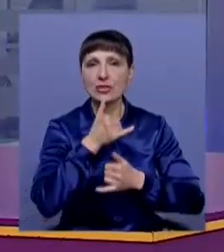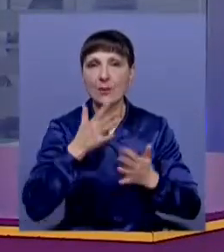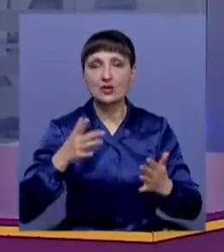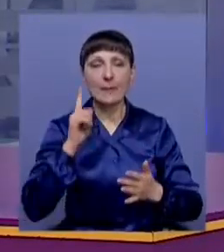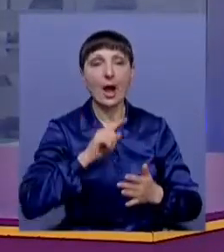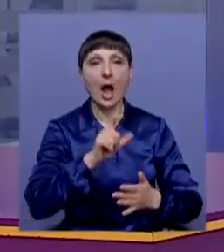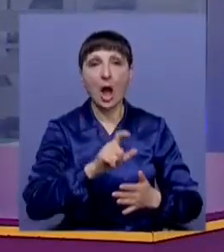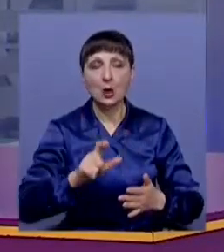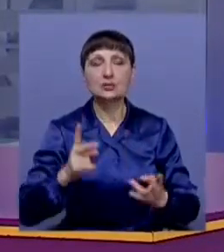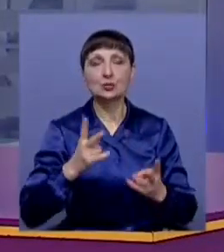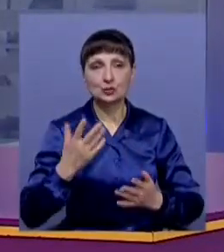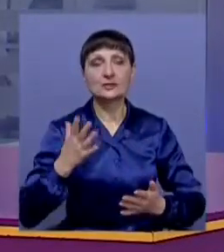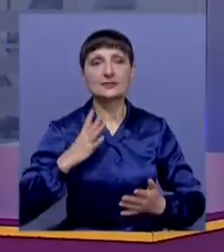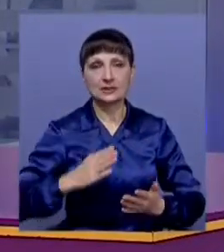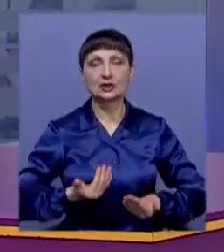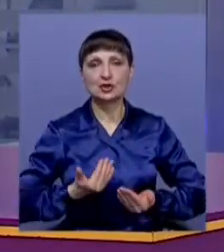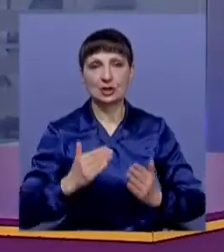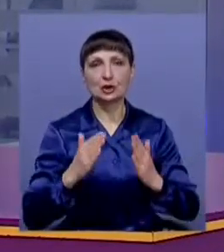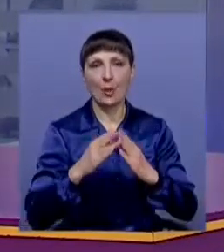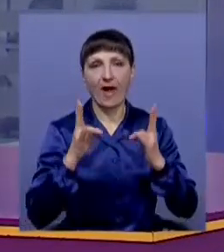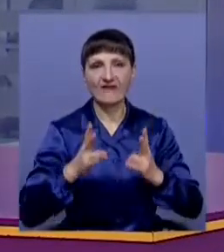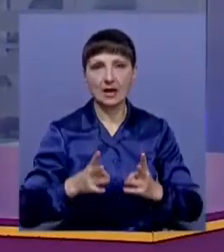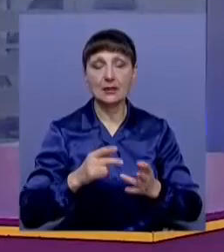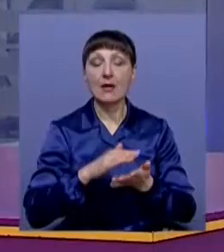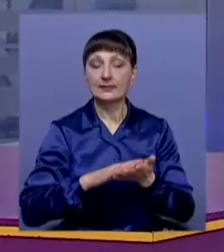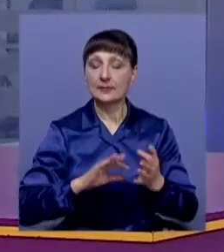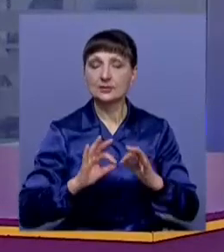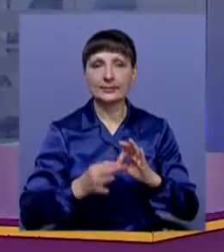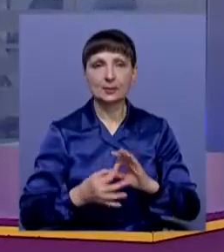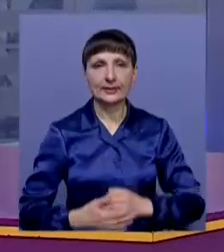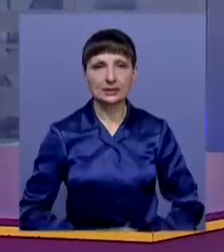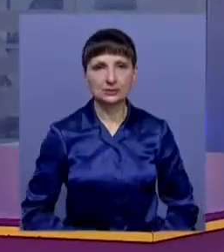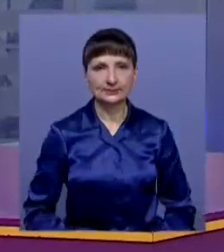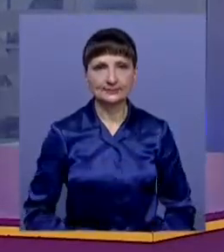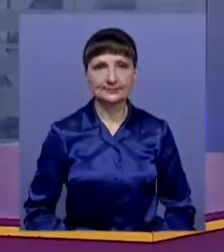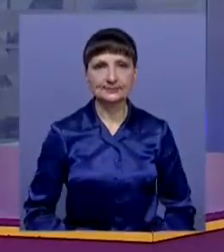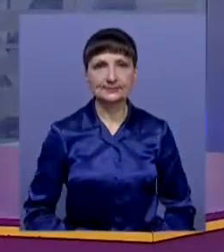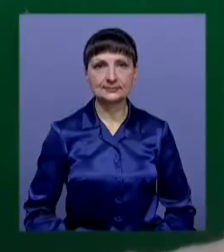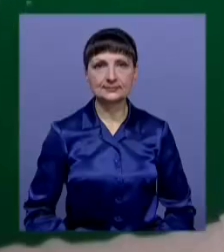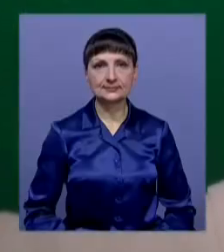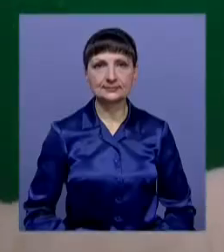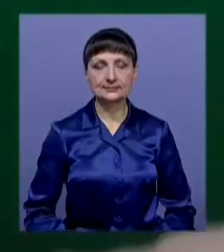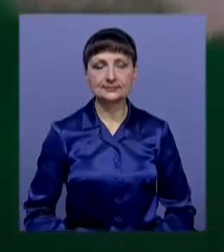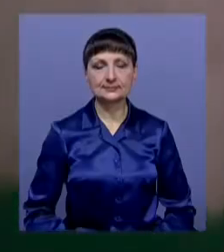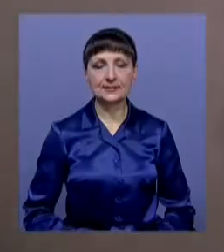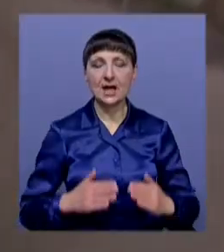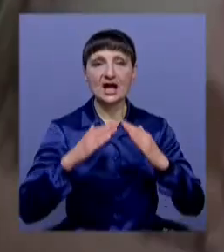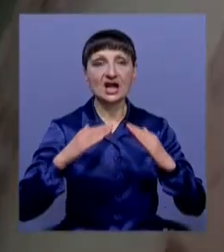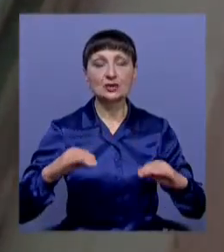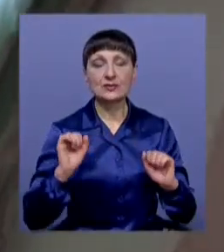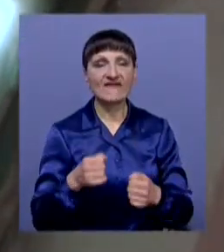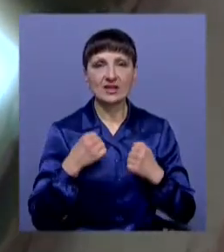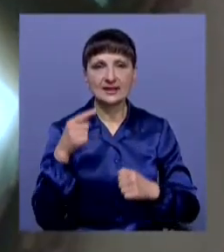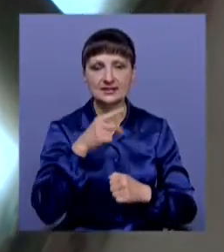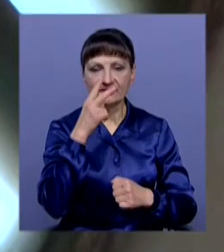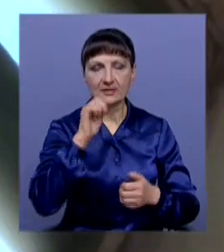людям придется пожить в аварийном доме. Денис Земцов оценил масштаб коммунальной проблемы. Крыша уже невыносимая. Здесь вот